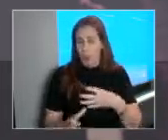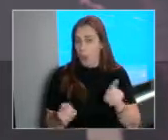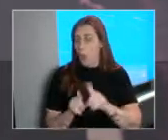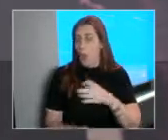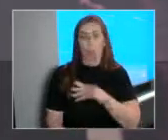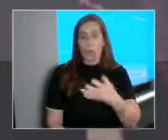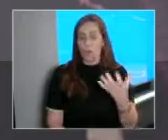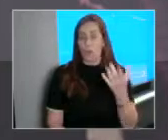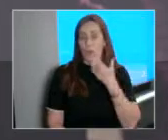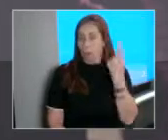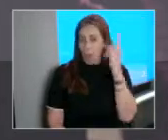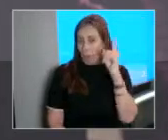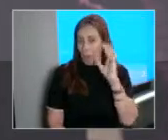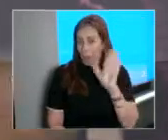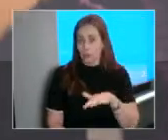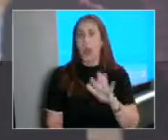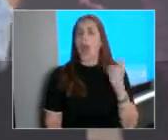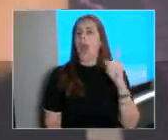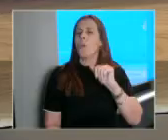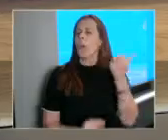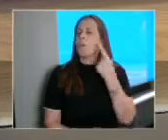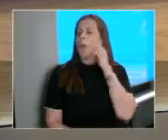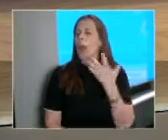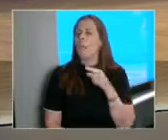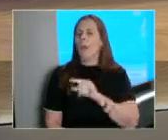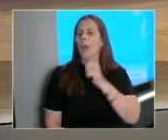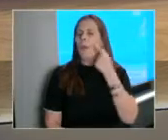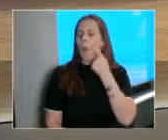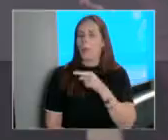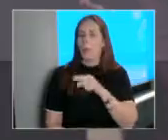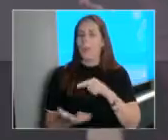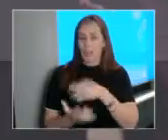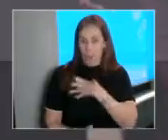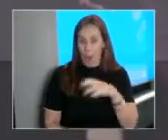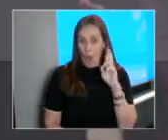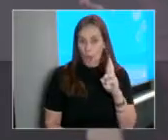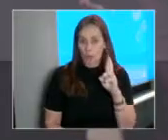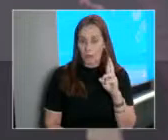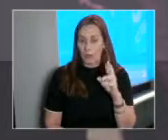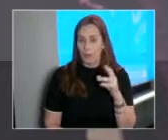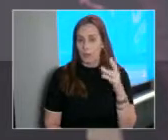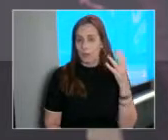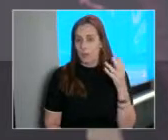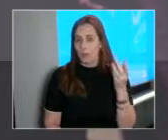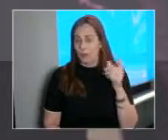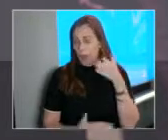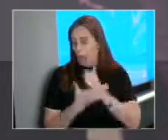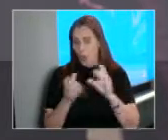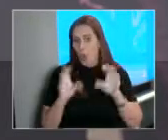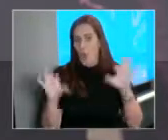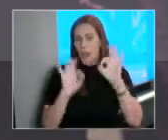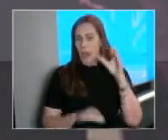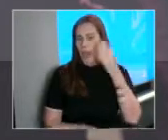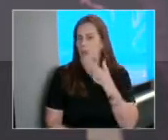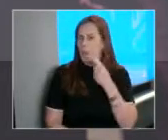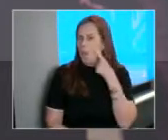היה העשיר היהודי העשיר היחיד זה בעולם. זה אמר, הוא נבלט. אבל הוא, כי הוא, רבים מהם לא השקיעו פה בכלל. כי אף